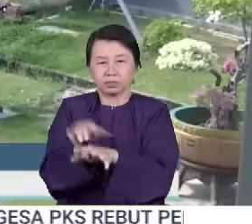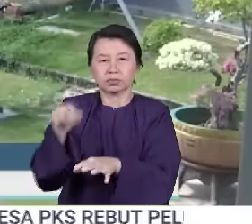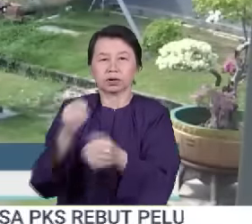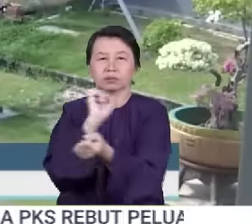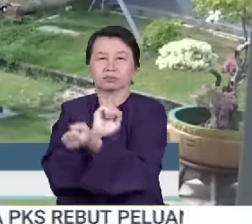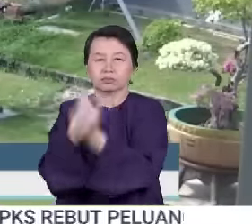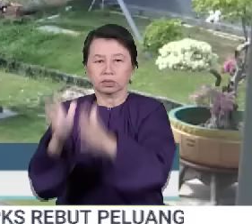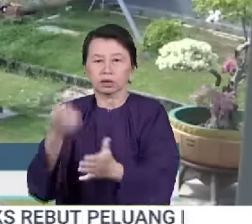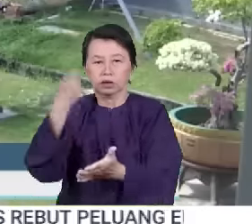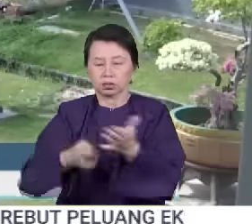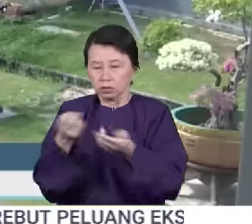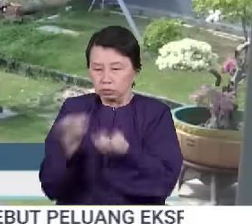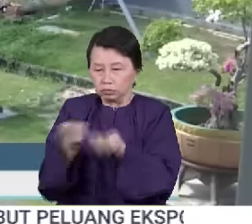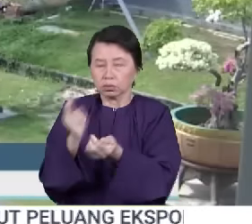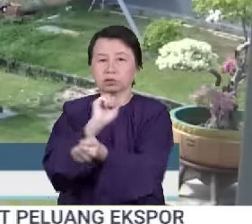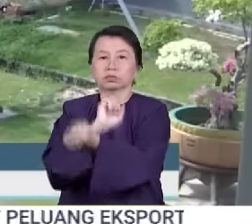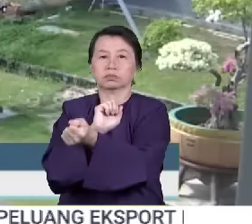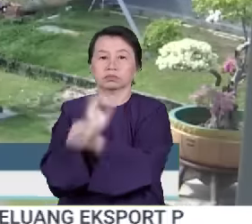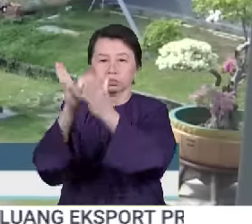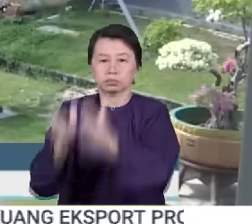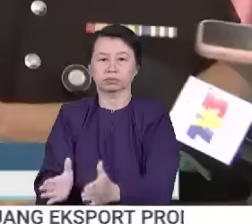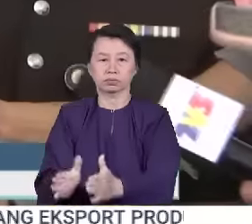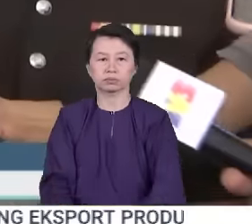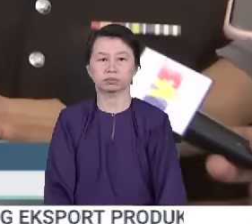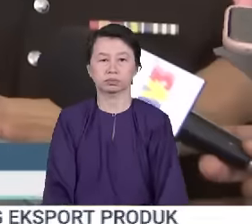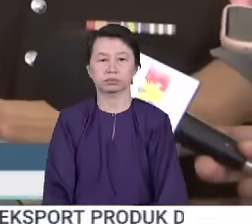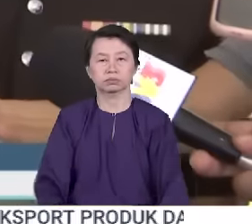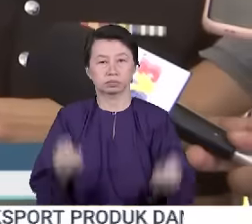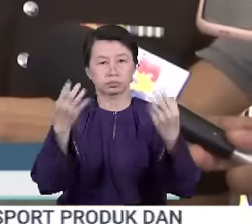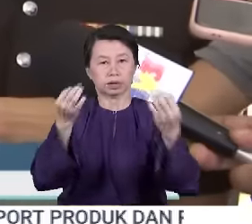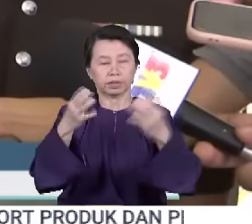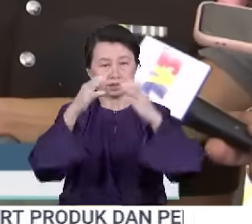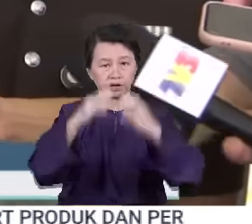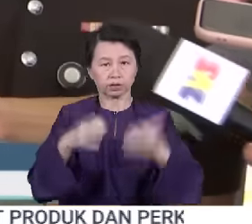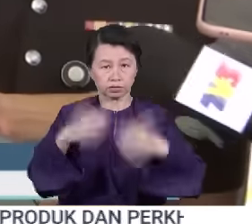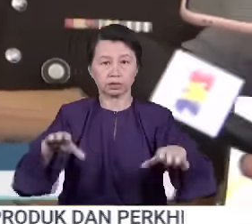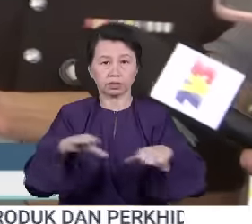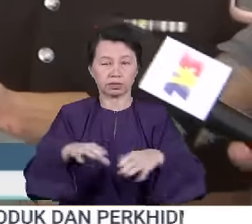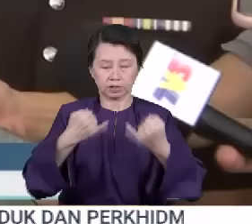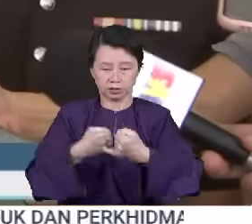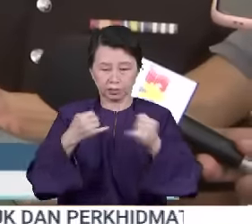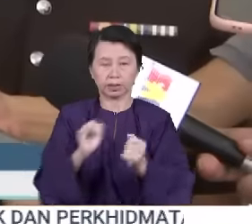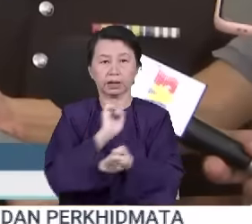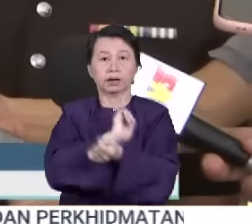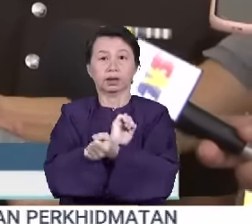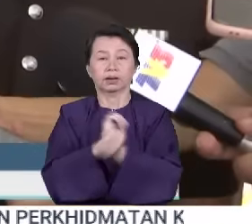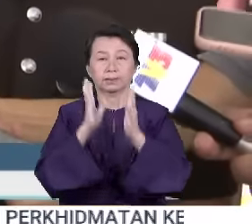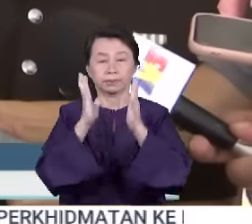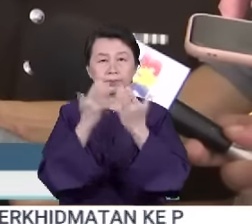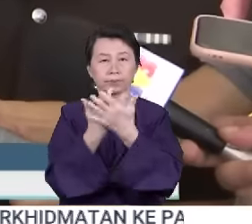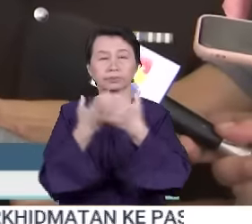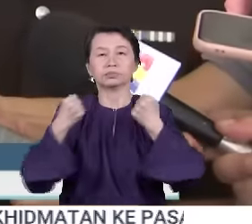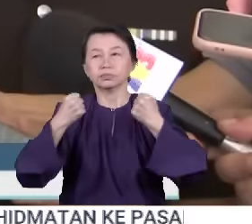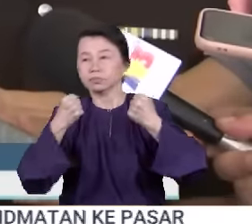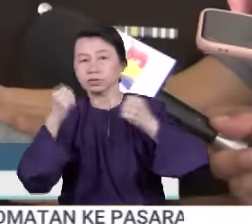penjara dan kos pengurusan banduan. Pelbagai pendekatan telah dijalankan oleh Jabatan Penjara Malaysia, iaitu sebuah